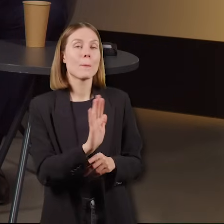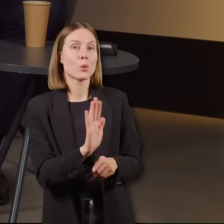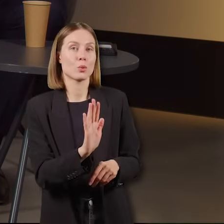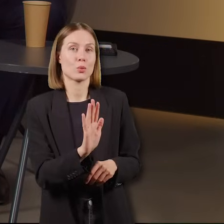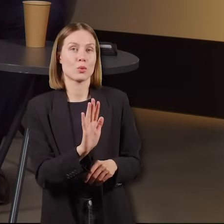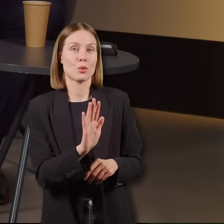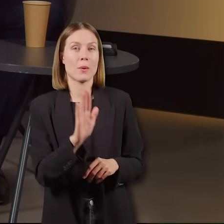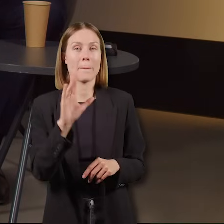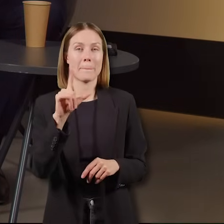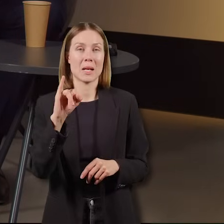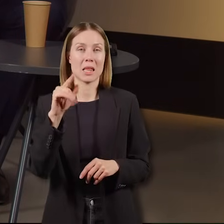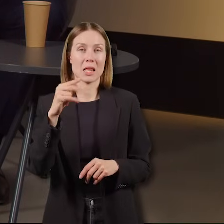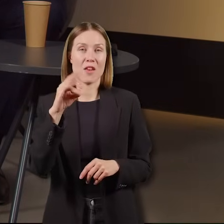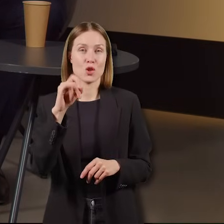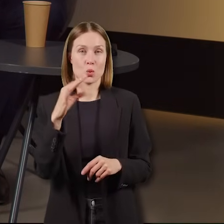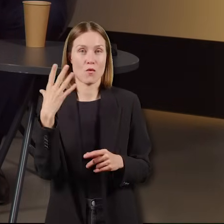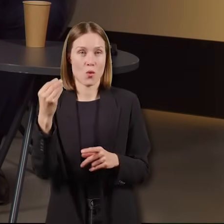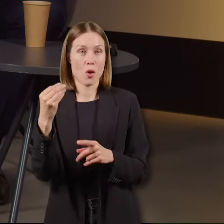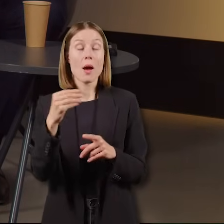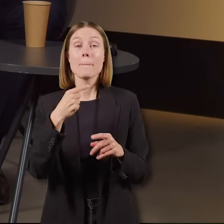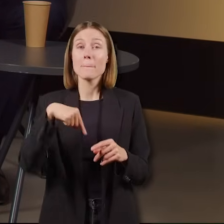jau Blinkevičiūtės naratyvas,